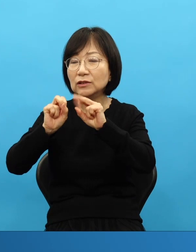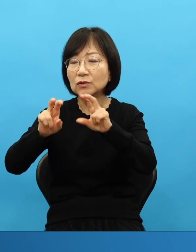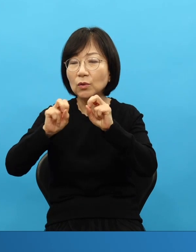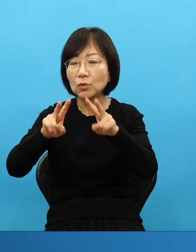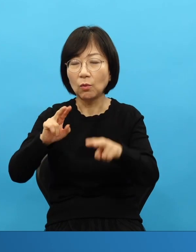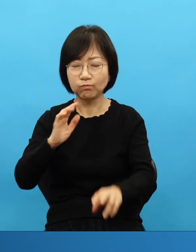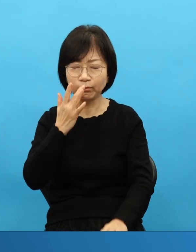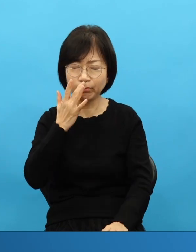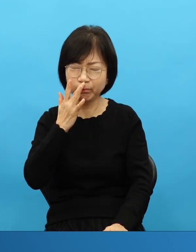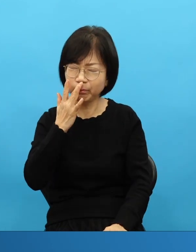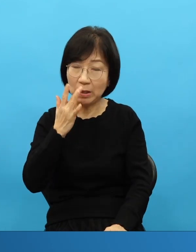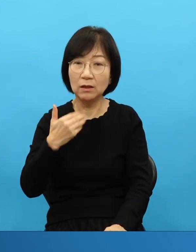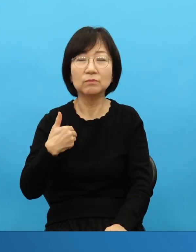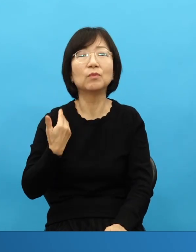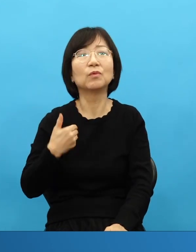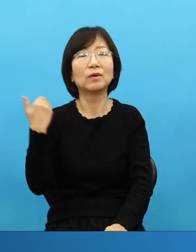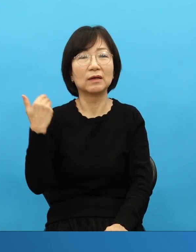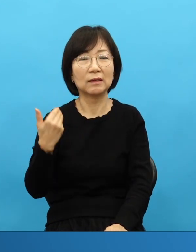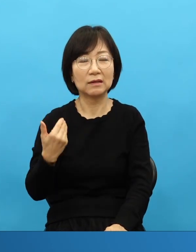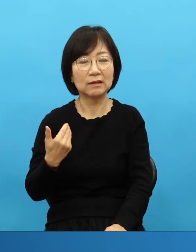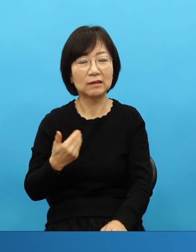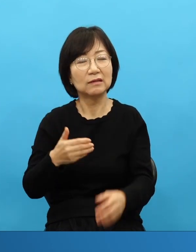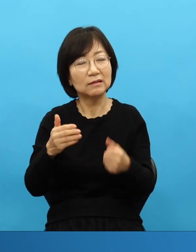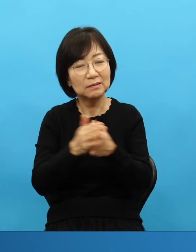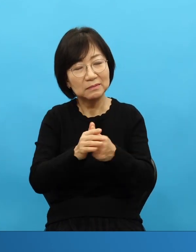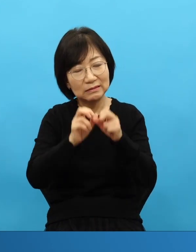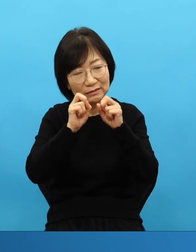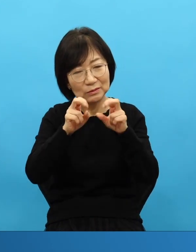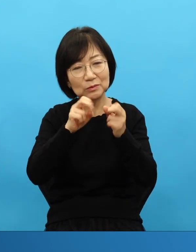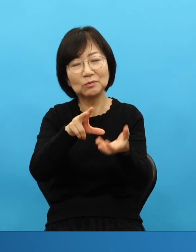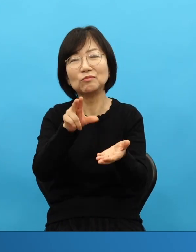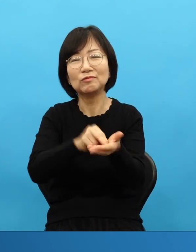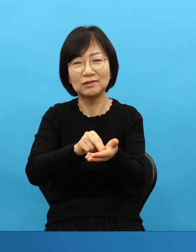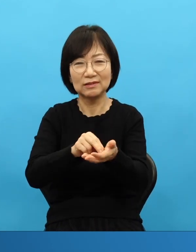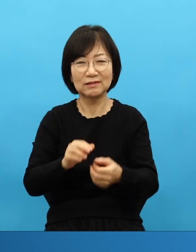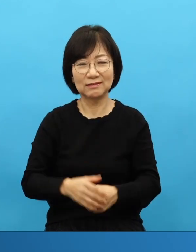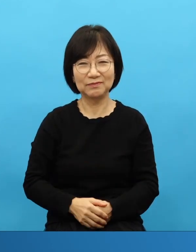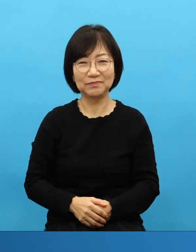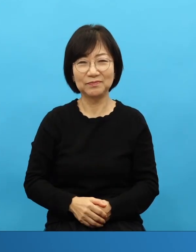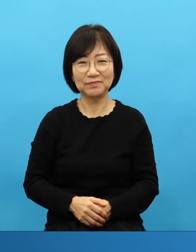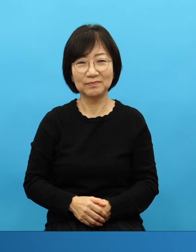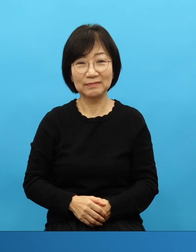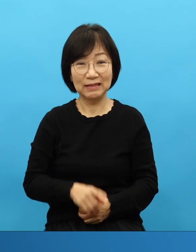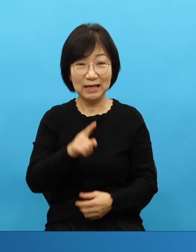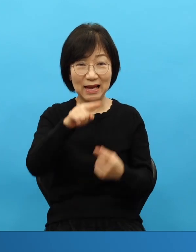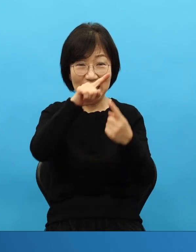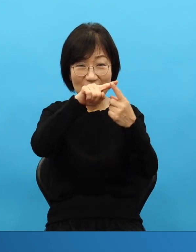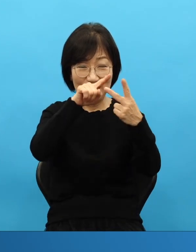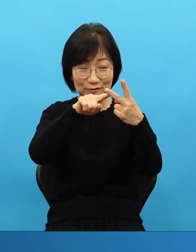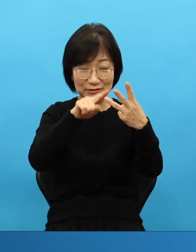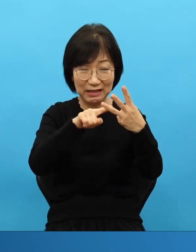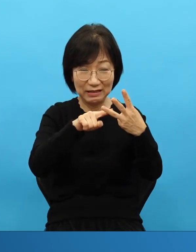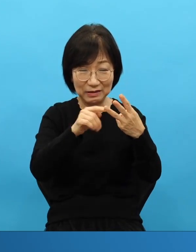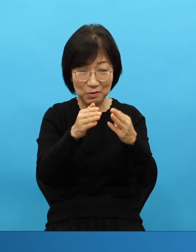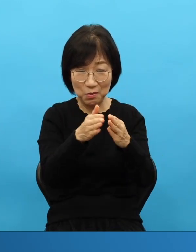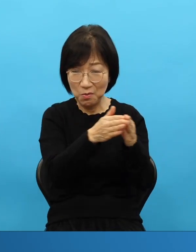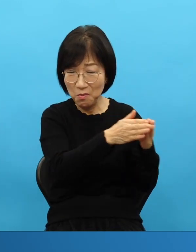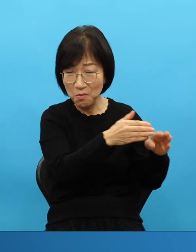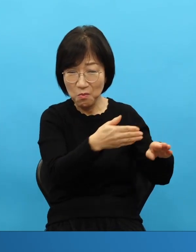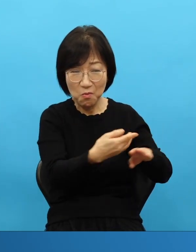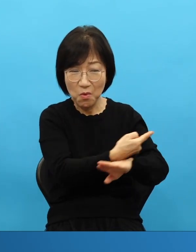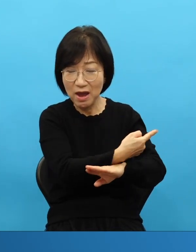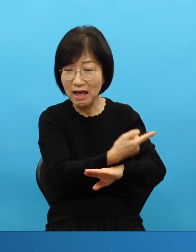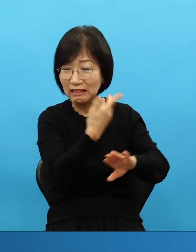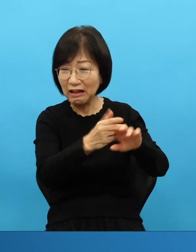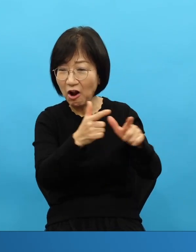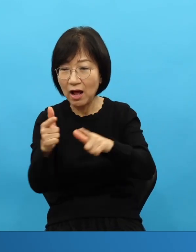missions. 이 문제입니다. It was this problem. 나머지 것은 싹 핑계입니다. And the rest were all excuses. 핑계는 구원